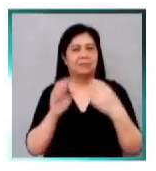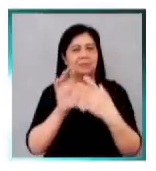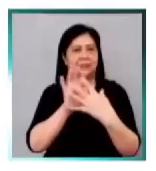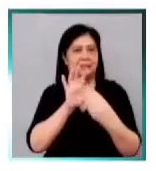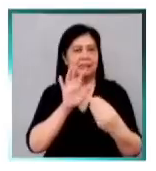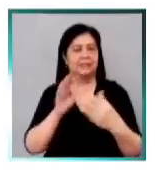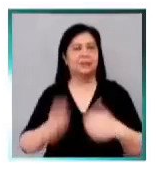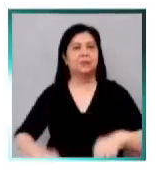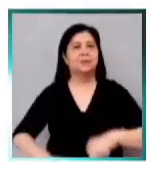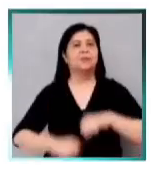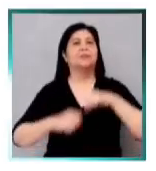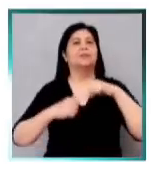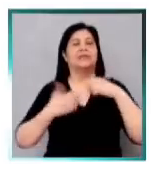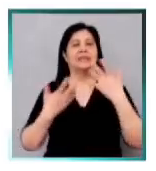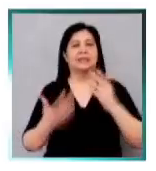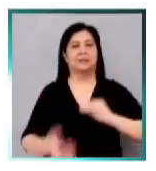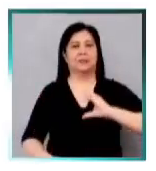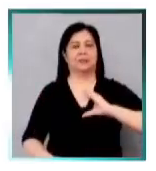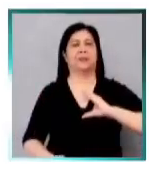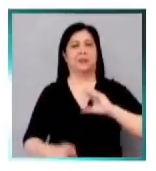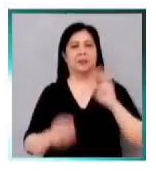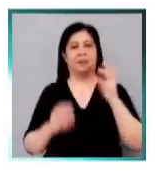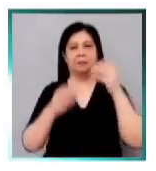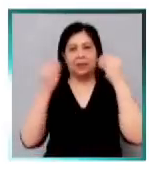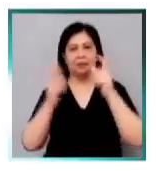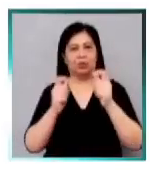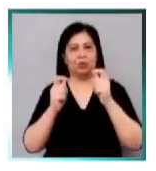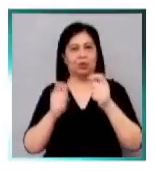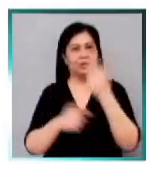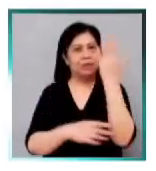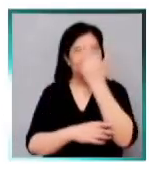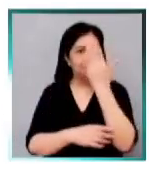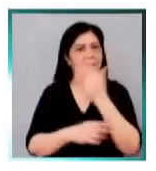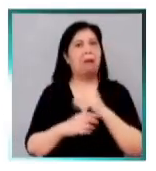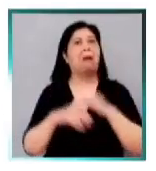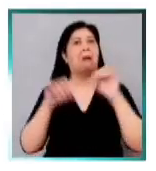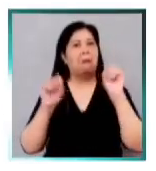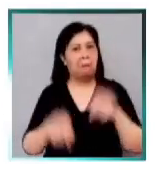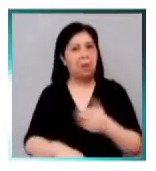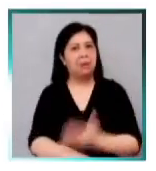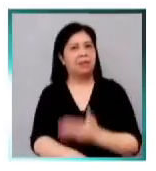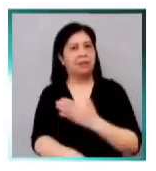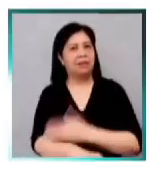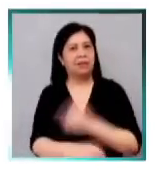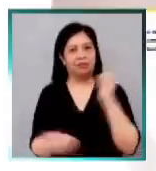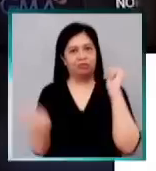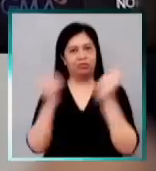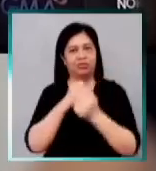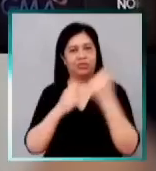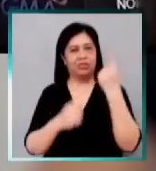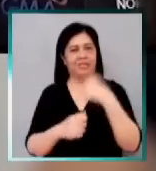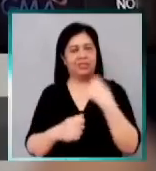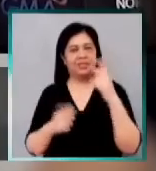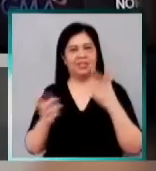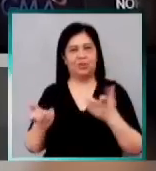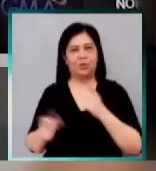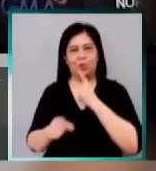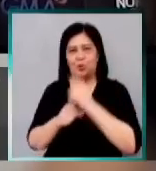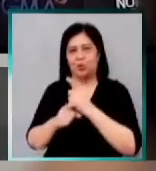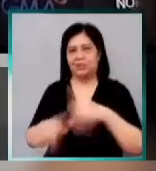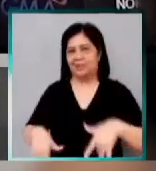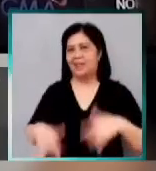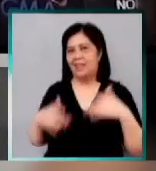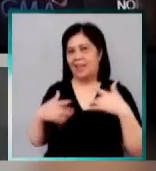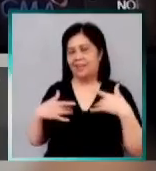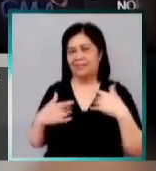makeup tutorial. Naiisip kasi ng nanonood na pwede naman pala niyang baguhin ang kanyang realidad. Sabi